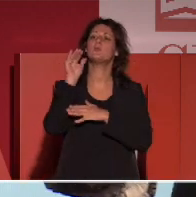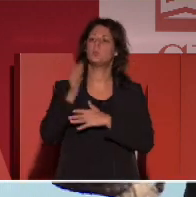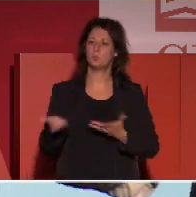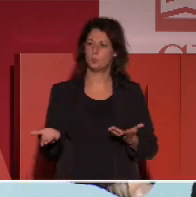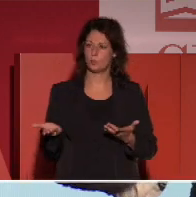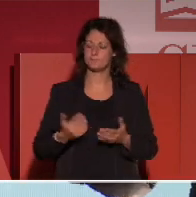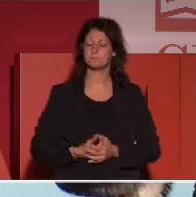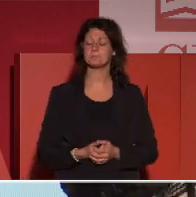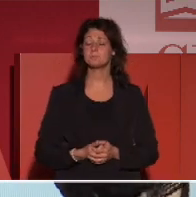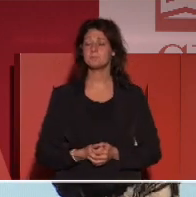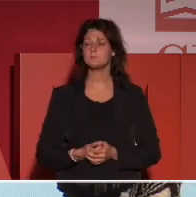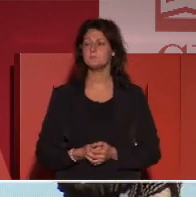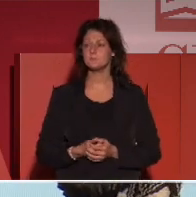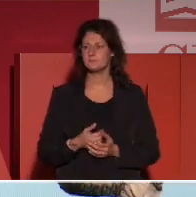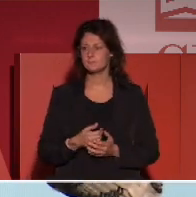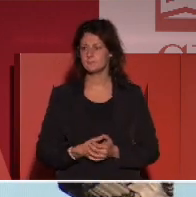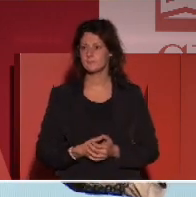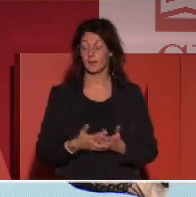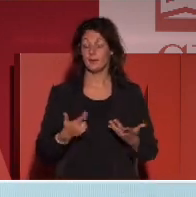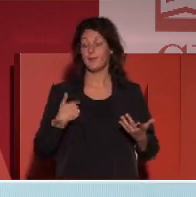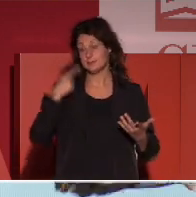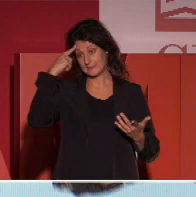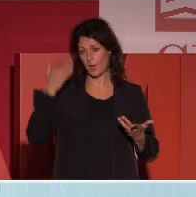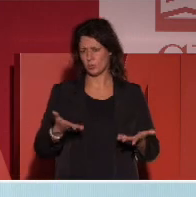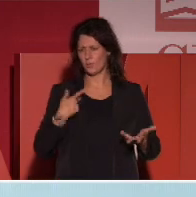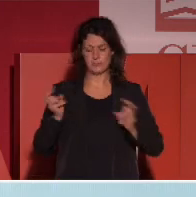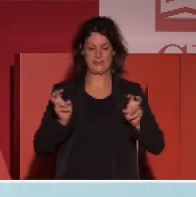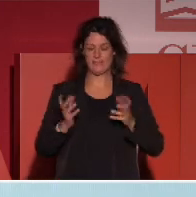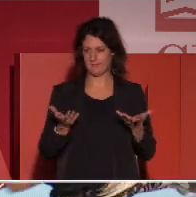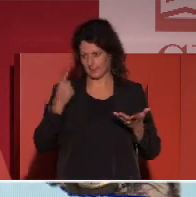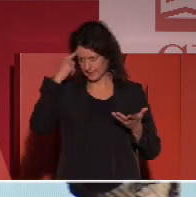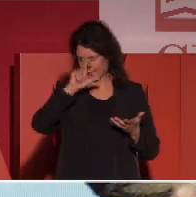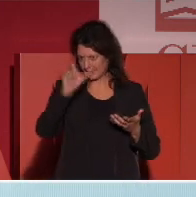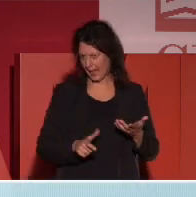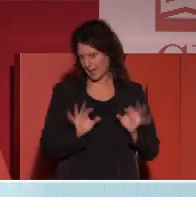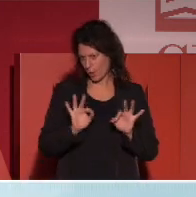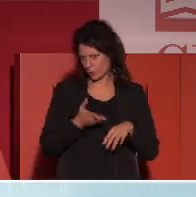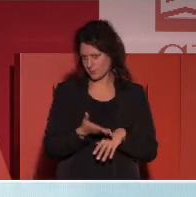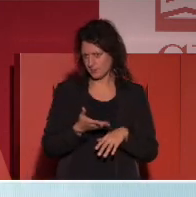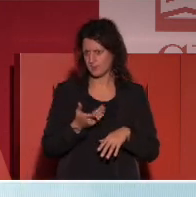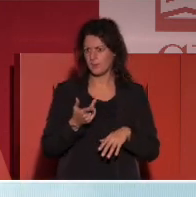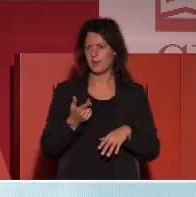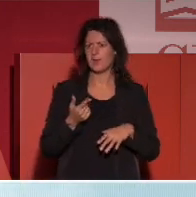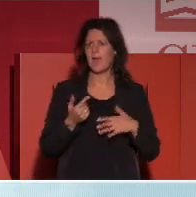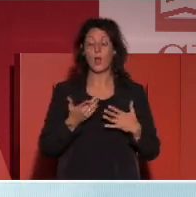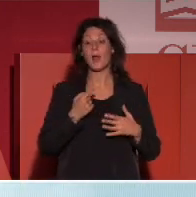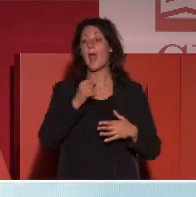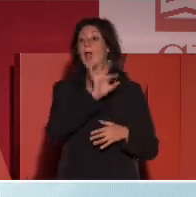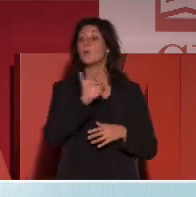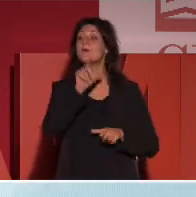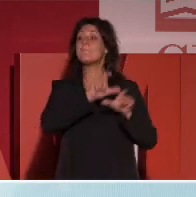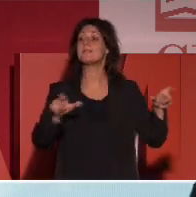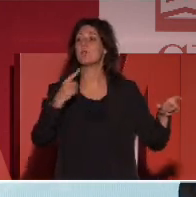tutti noi è sempre quella specie di schizofrenia cari specie in italia altrove non lo so tra quello che le persone dicono di avere a cuore per